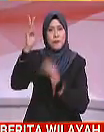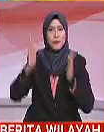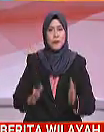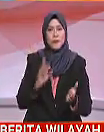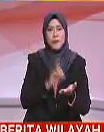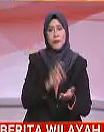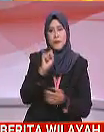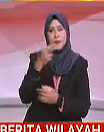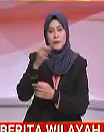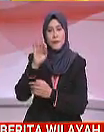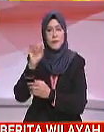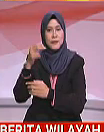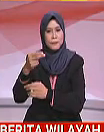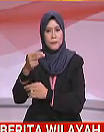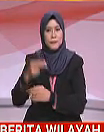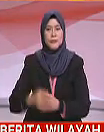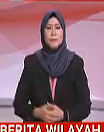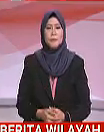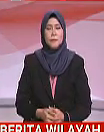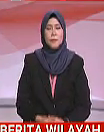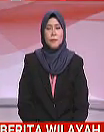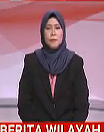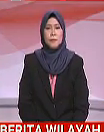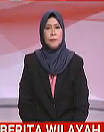Dr. Sarifah Rafidah Wan Alwi.